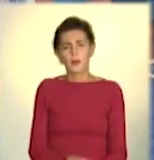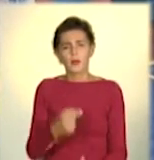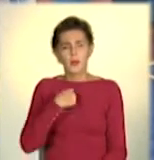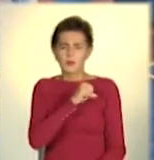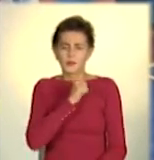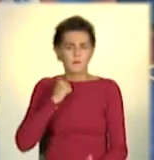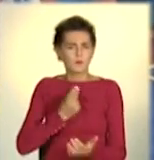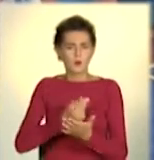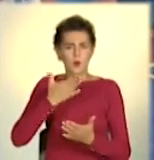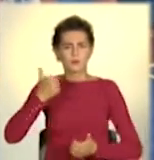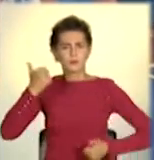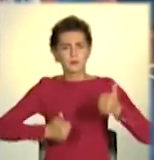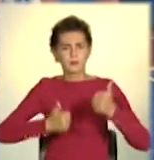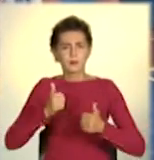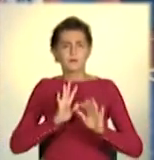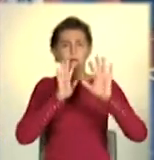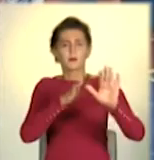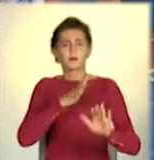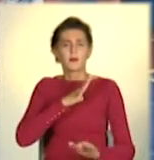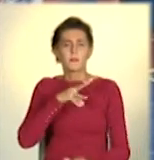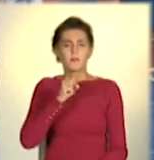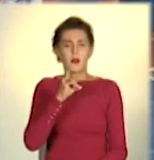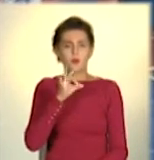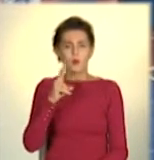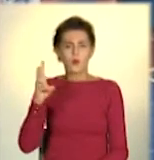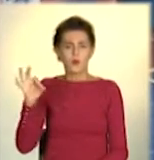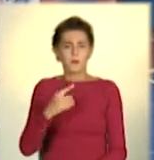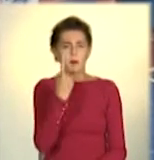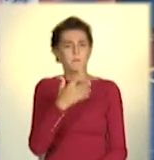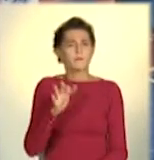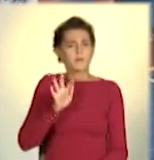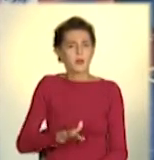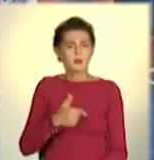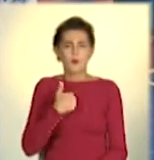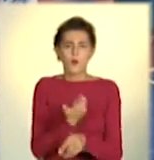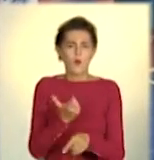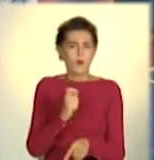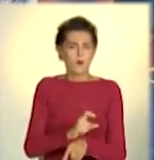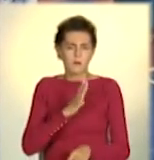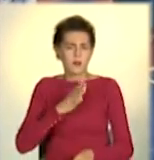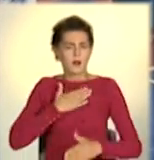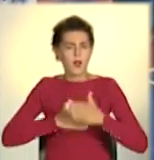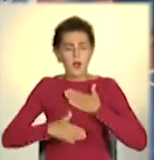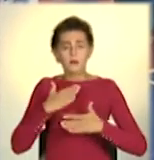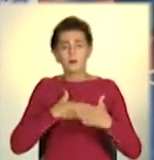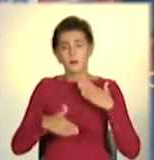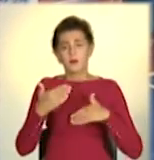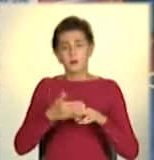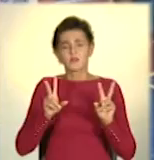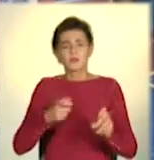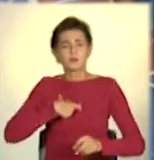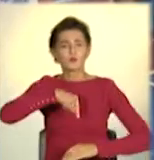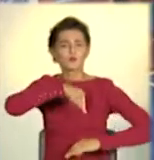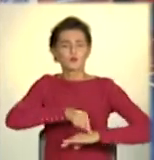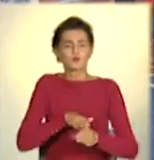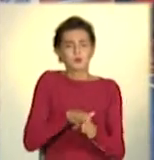– це Всемирна гімназіада в Марокко, яка була. Я там зайняв перше місце. Я був дуже сильно радий. Мені такі почуття